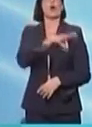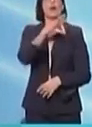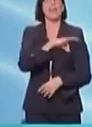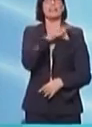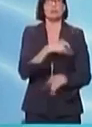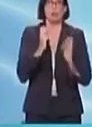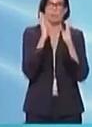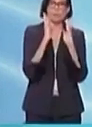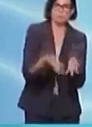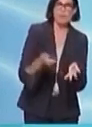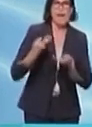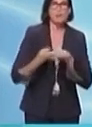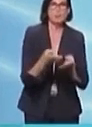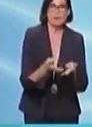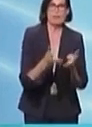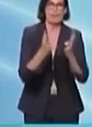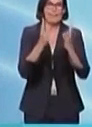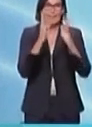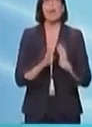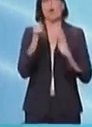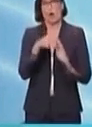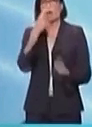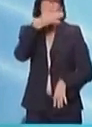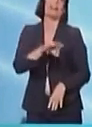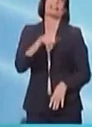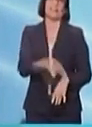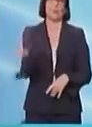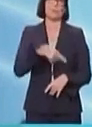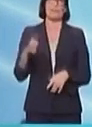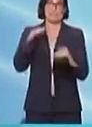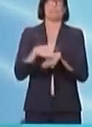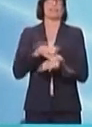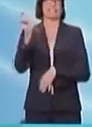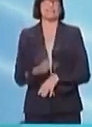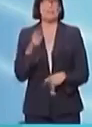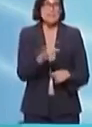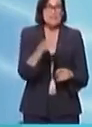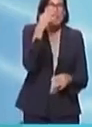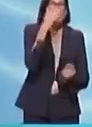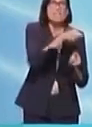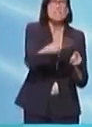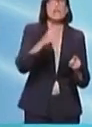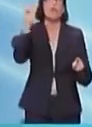sono caduti farebbe il bene di tutto il Made in Italy italiano, visto che da quelle viti vengono fuori i vini più buoni d'Italia